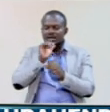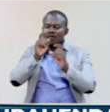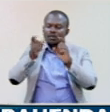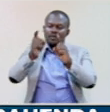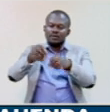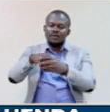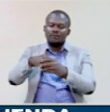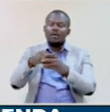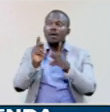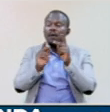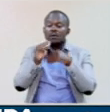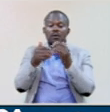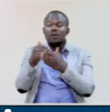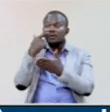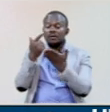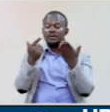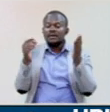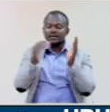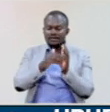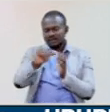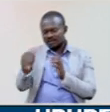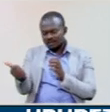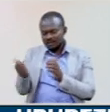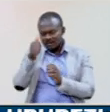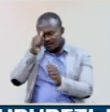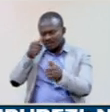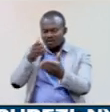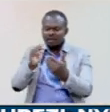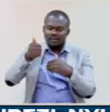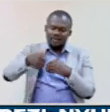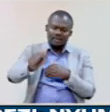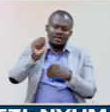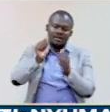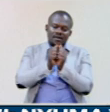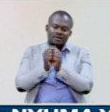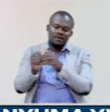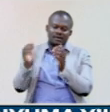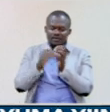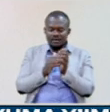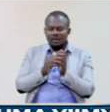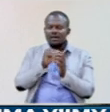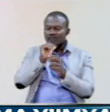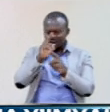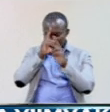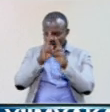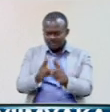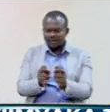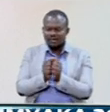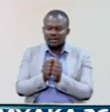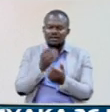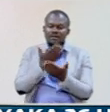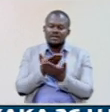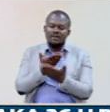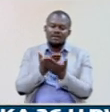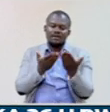wese. Ikindi ni uko kubakurikirana no kugira ngo abatubahirije